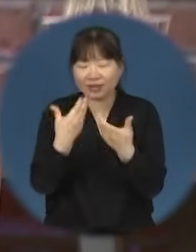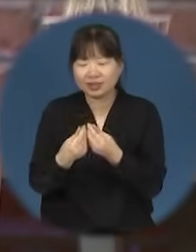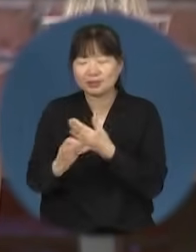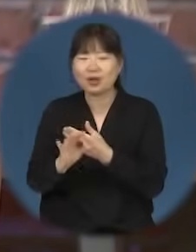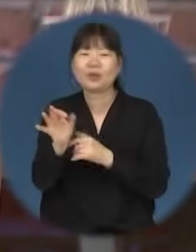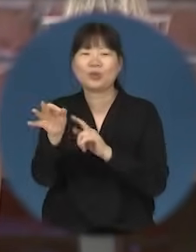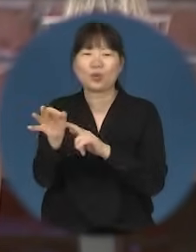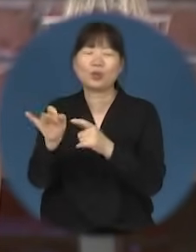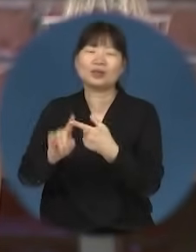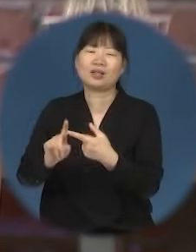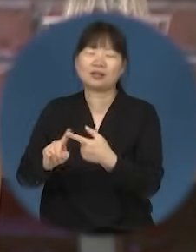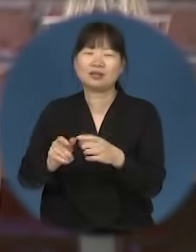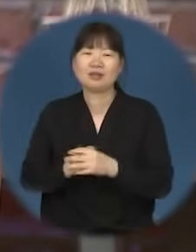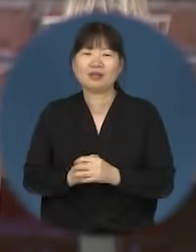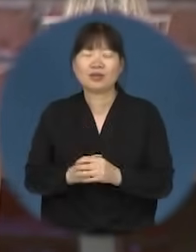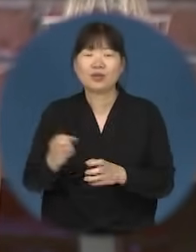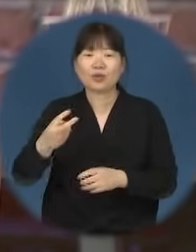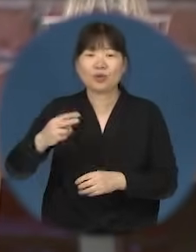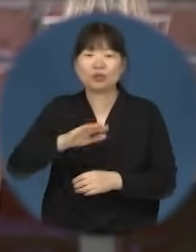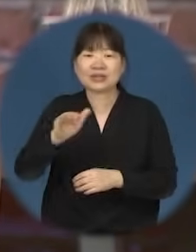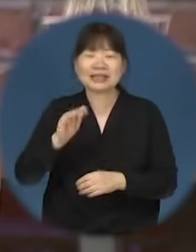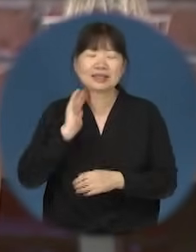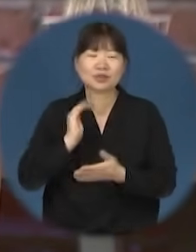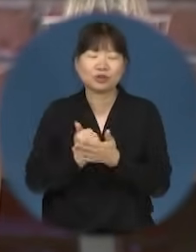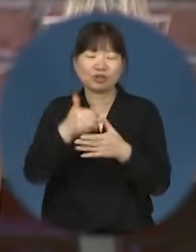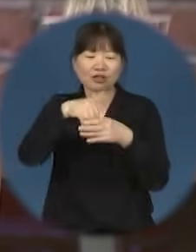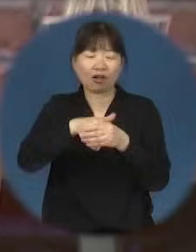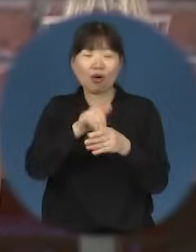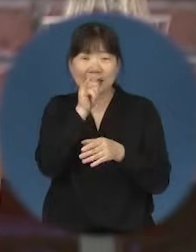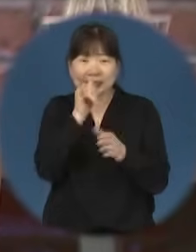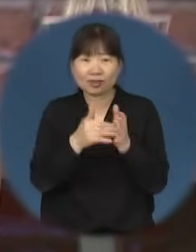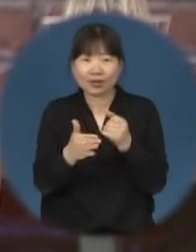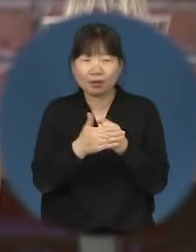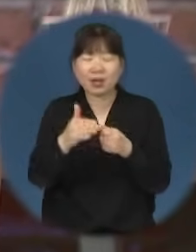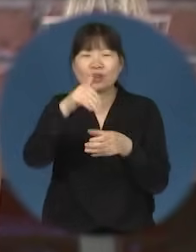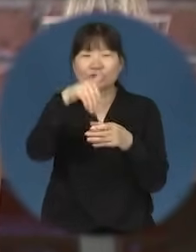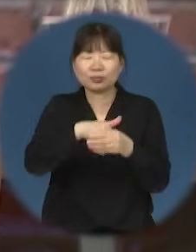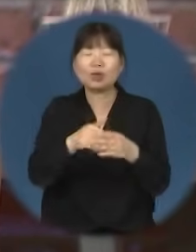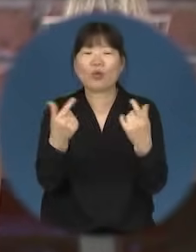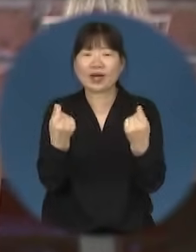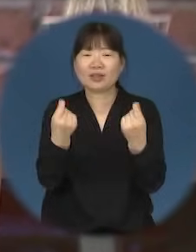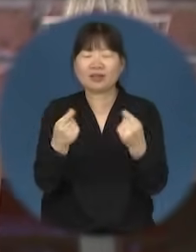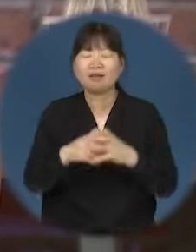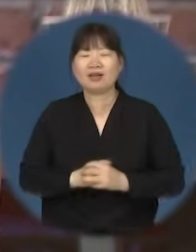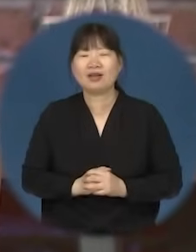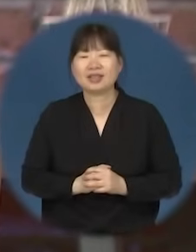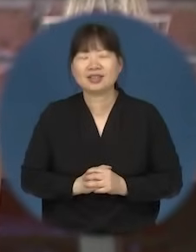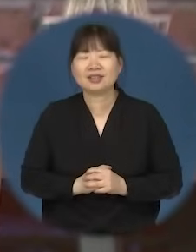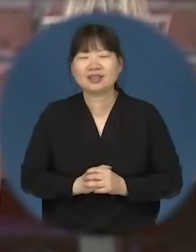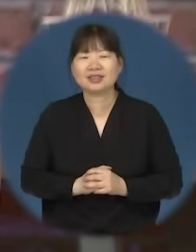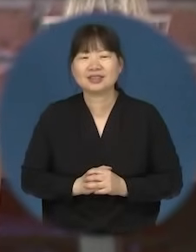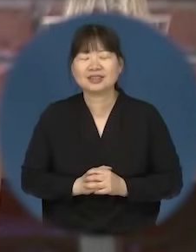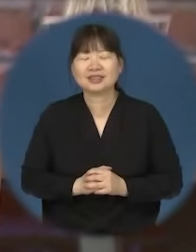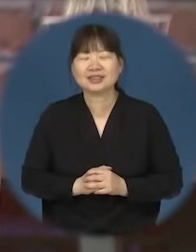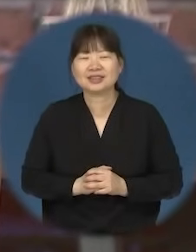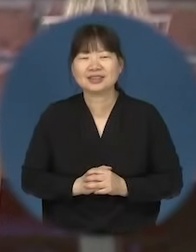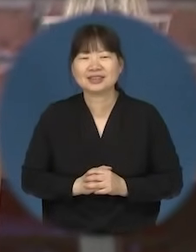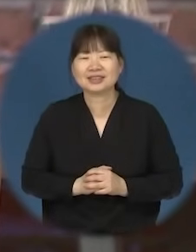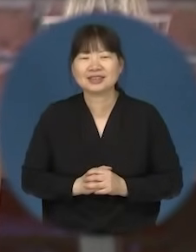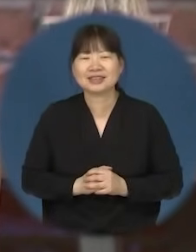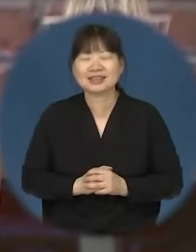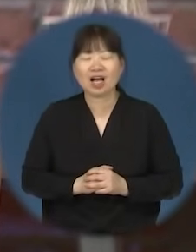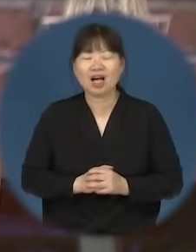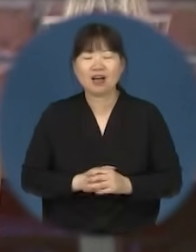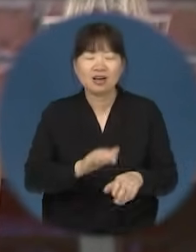돈에 관한 것도 그렇고 우리 요즘 이제 대선 뭐 이런 게 있잖아요. 그 투표 같은 것도 A 여당을 찍었는데 야당으로